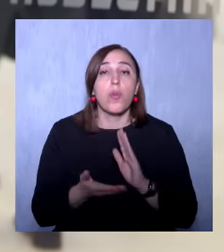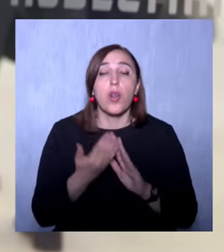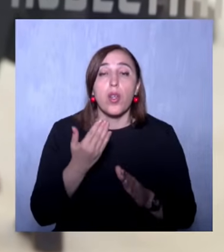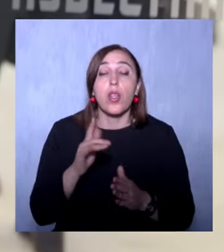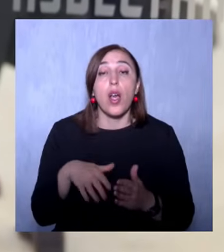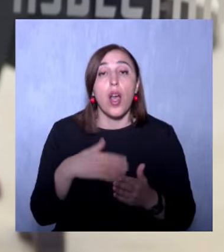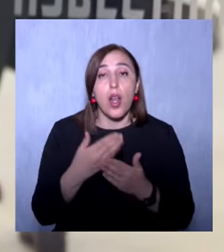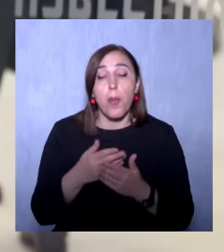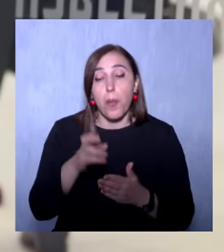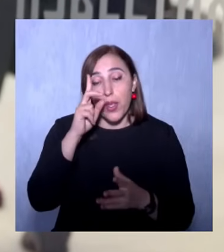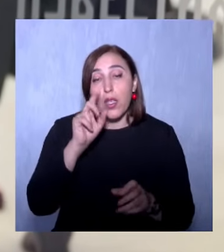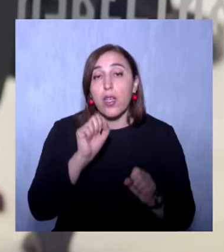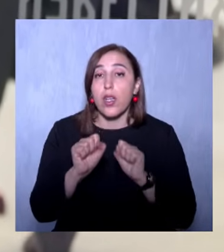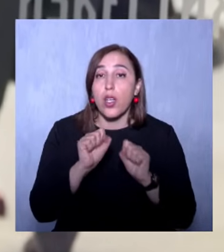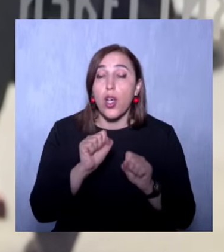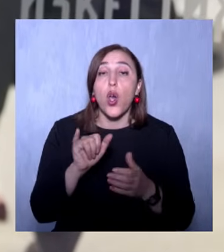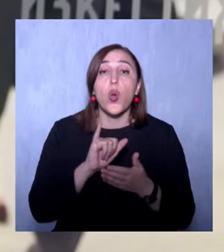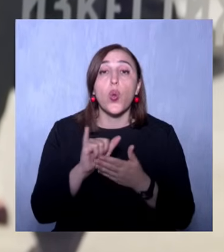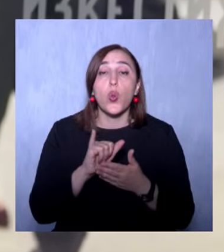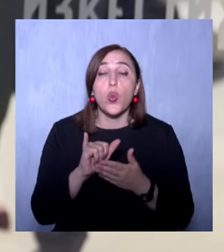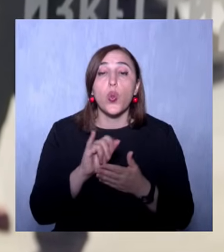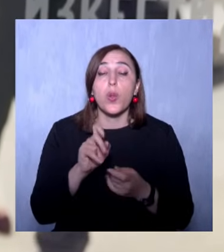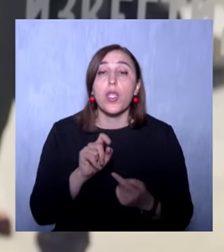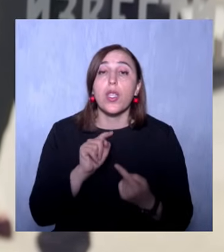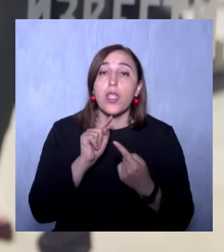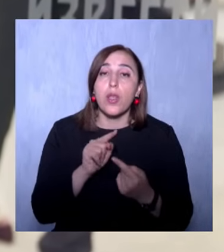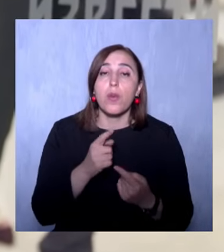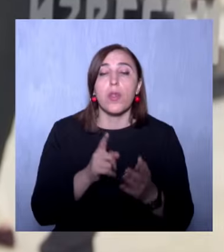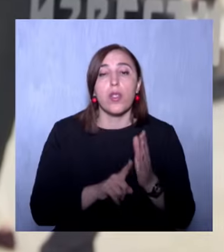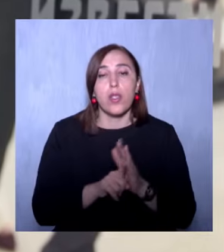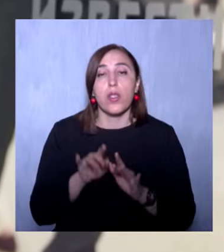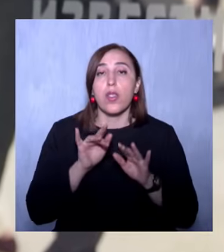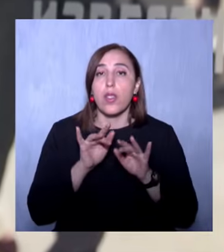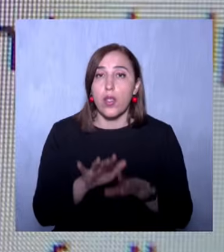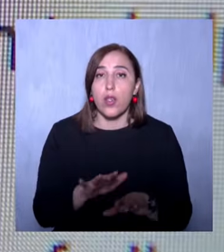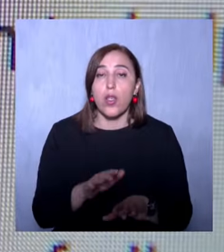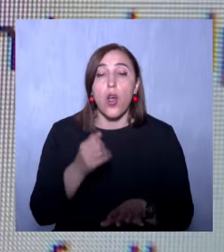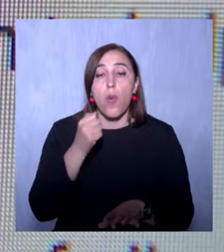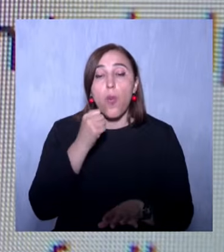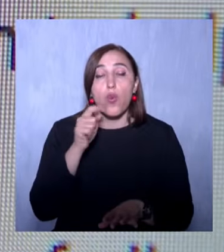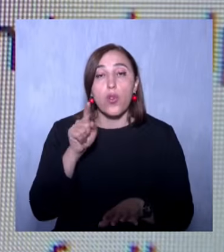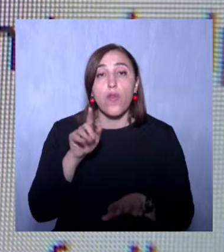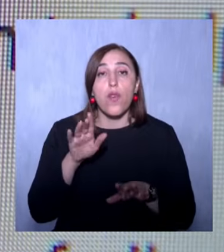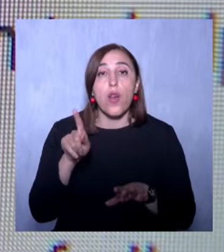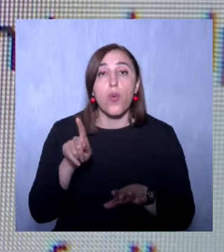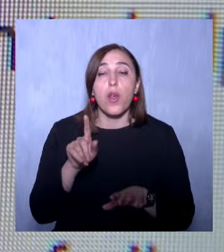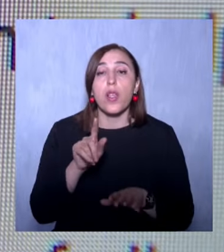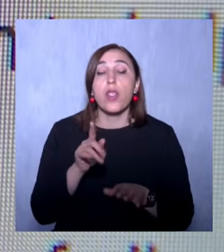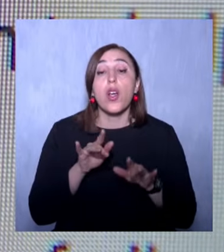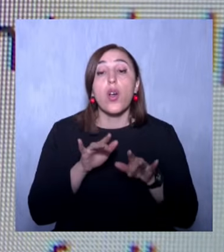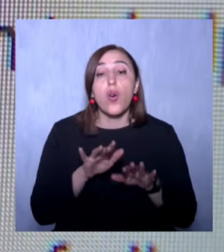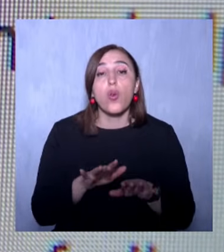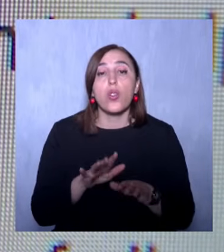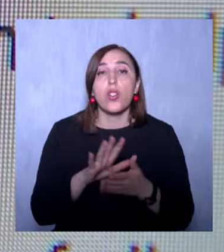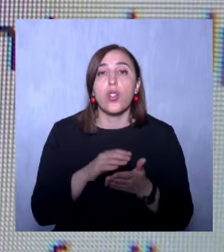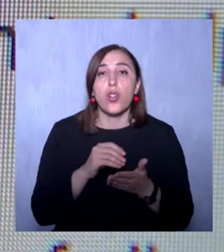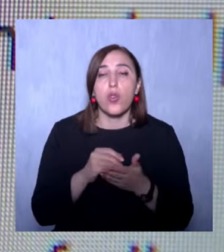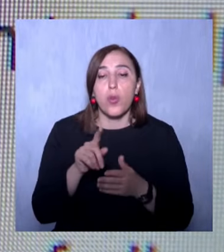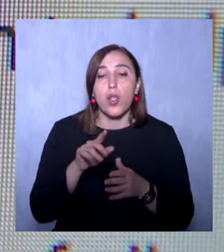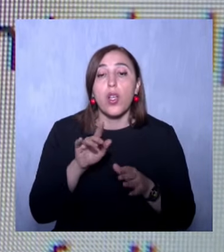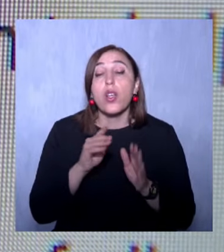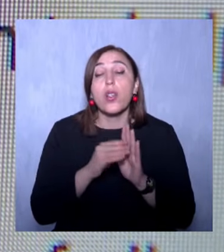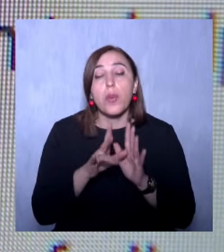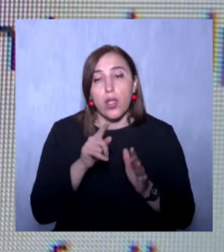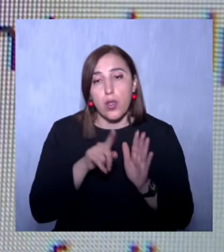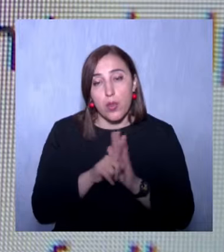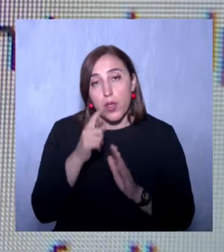առաջարկել է պետական կառույցներին YouTube-ի դեմ համարժեք քայլեր ձեռնարկել։ Մոսկվան կատարվածը որպես գրաքննություն է որակում, Միացյալ Նահանգներն